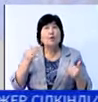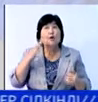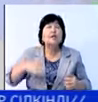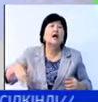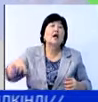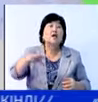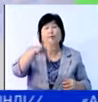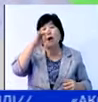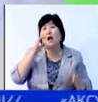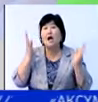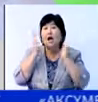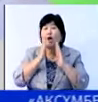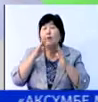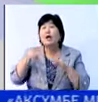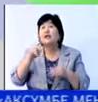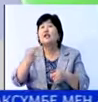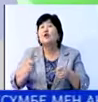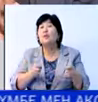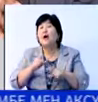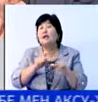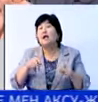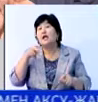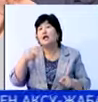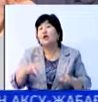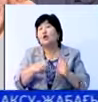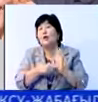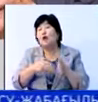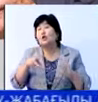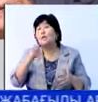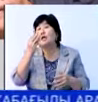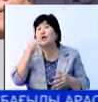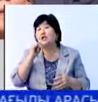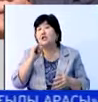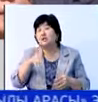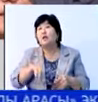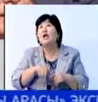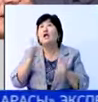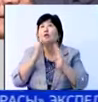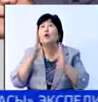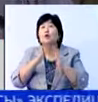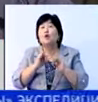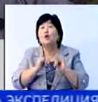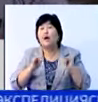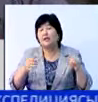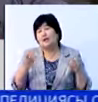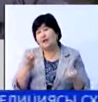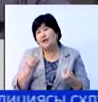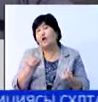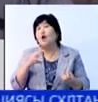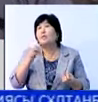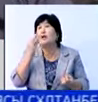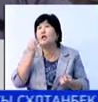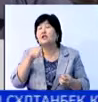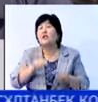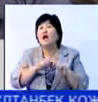бойынша Қазақстан мұсылмандары діни басқармасына қарасты 2600-ден астам мешіт болса, имандылық үйінің қатары тағы да артып отыр. Мешіттің